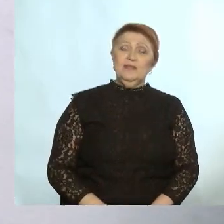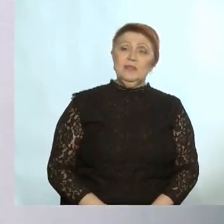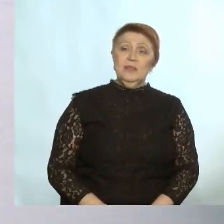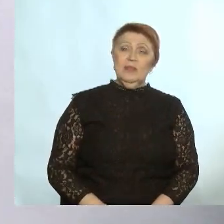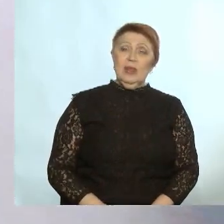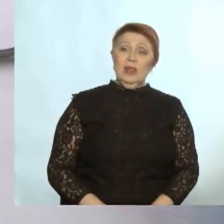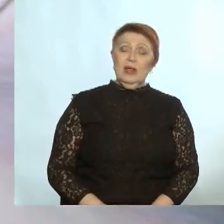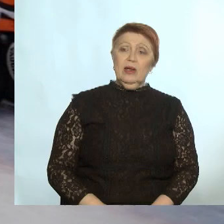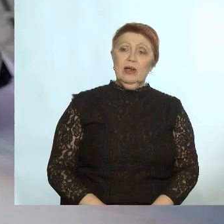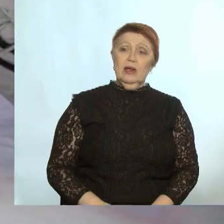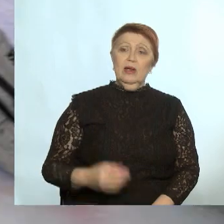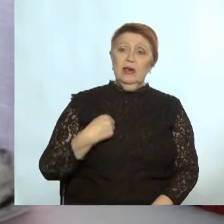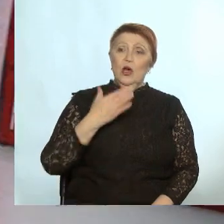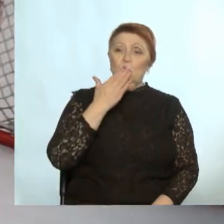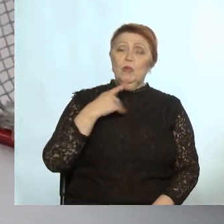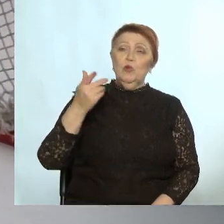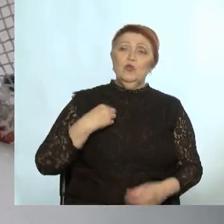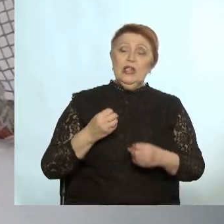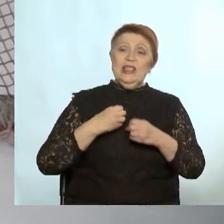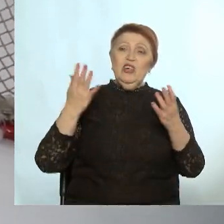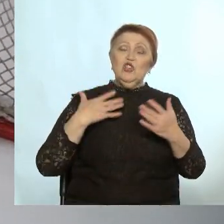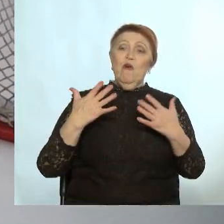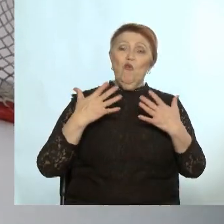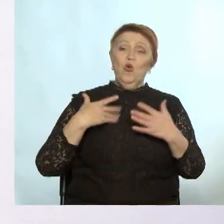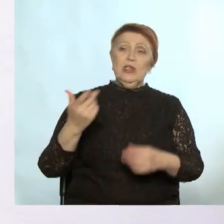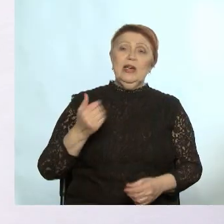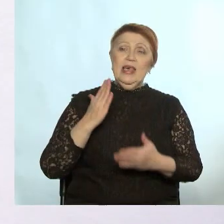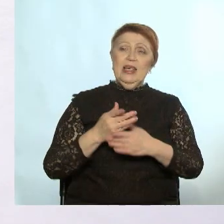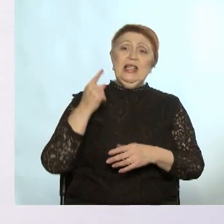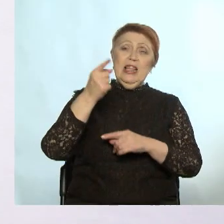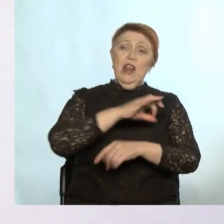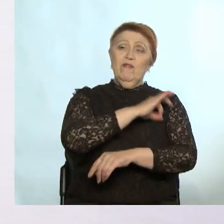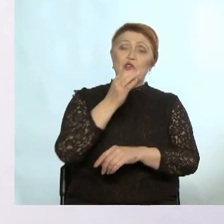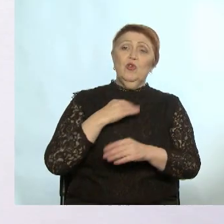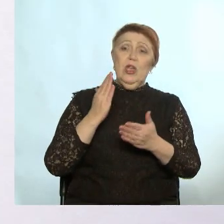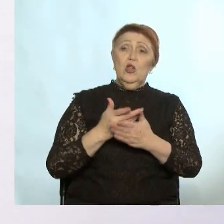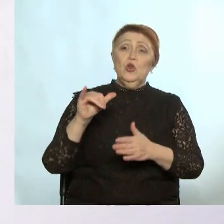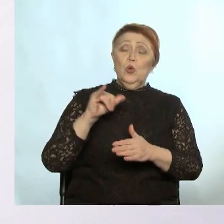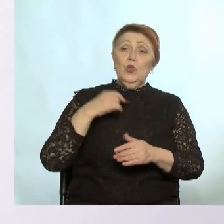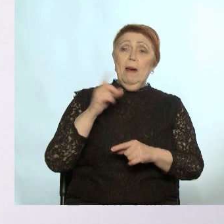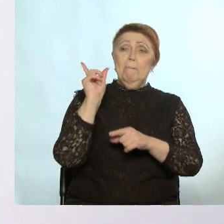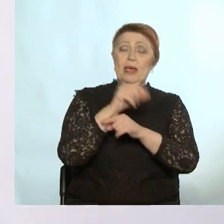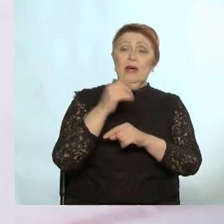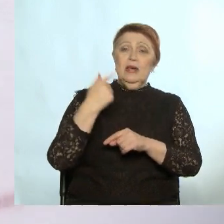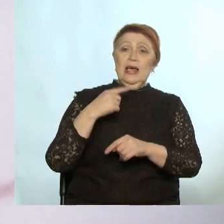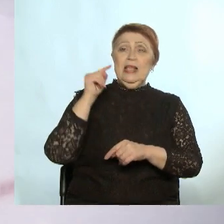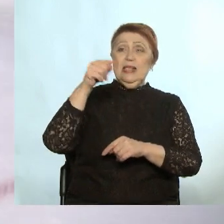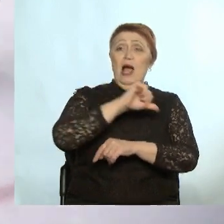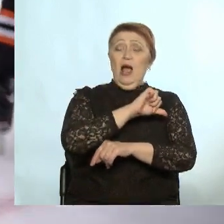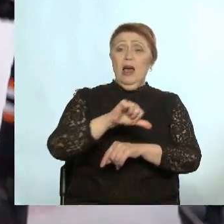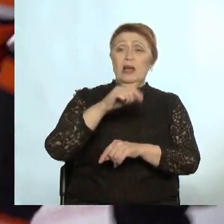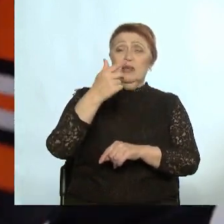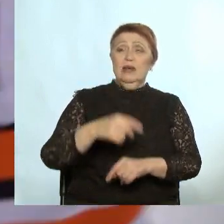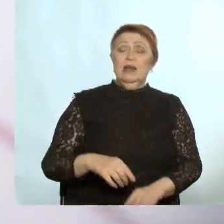всего, да. Рыбалка, свежий воздух. У нас, слава богу, на Дальнем Востоке здесь есть куда поехать, за город, поэтому хорошая природа.